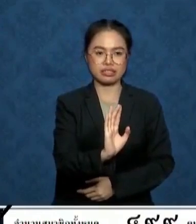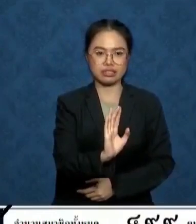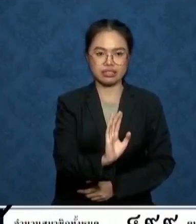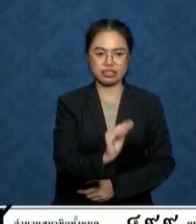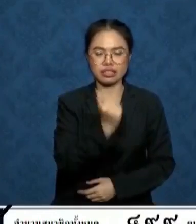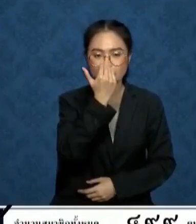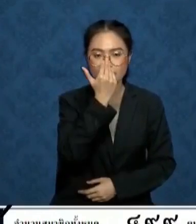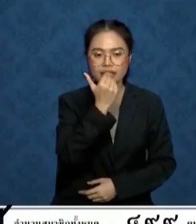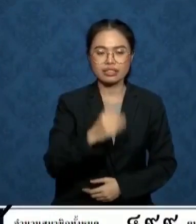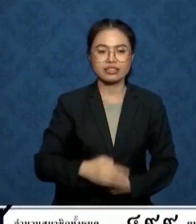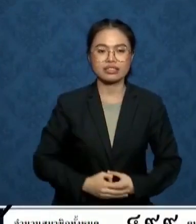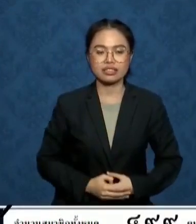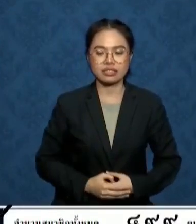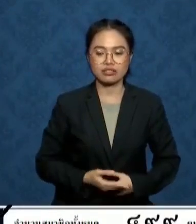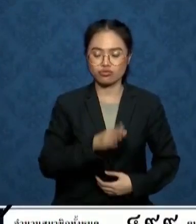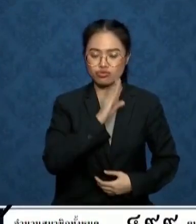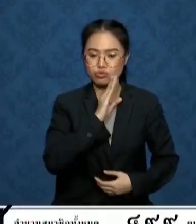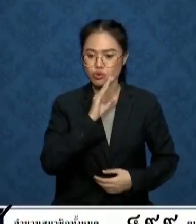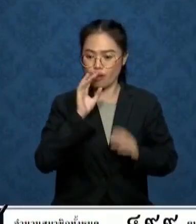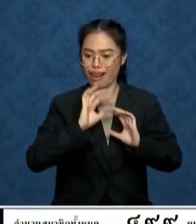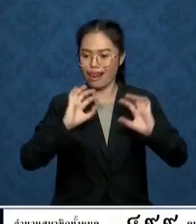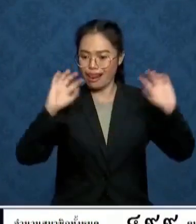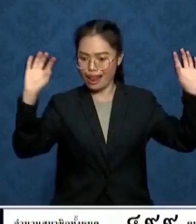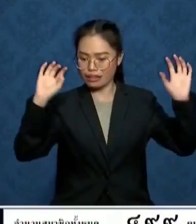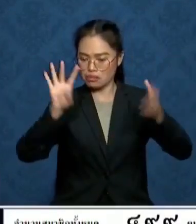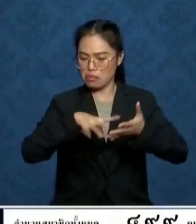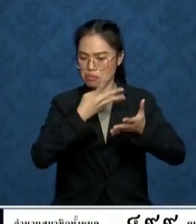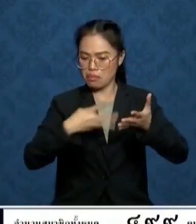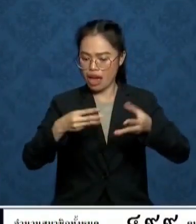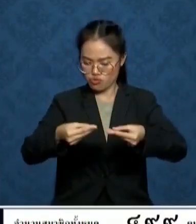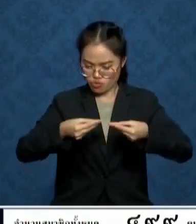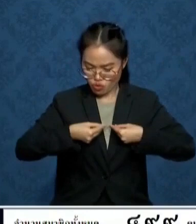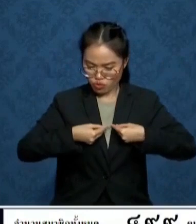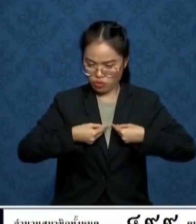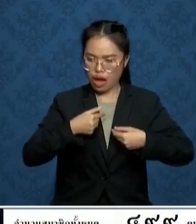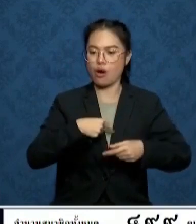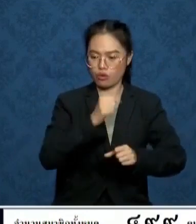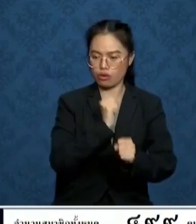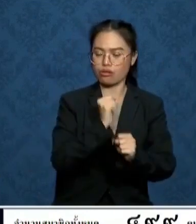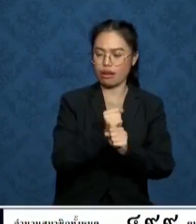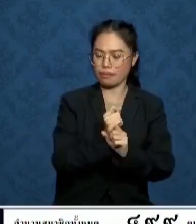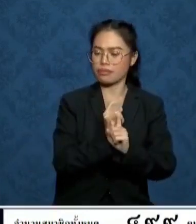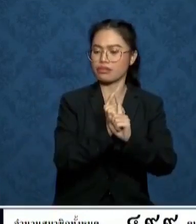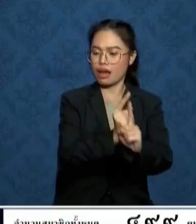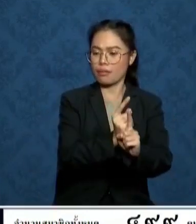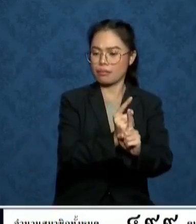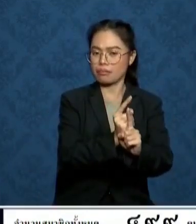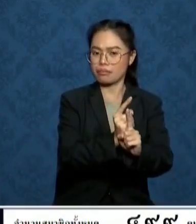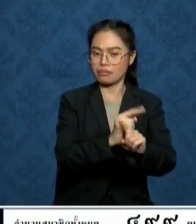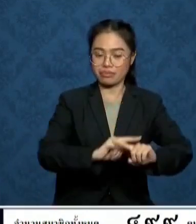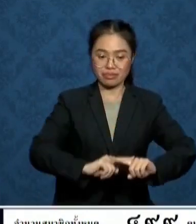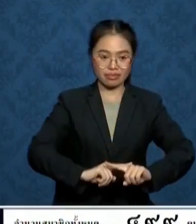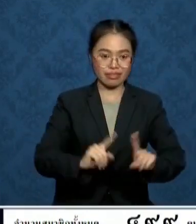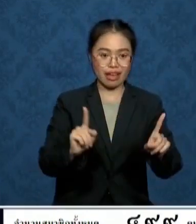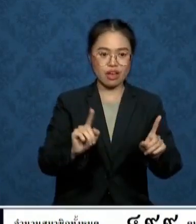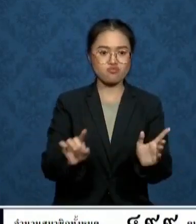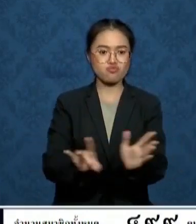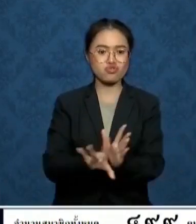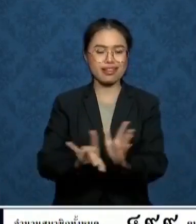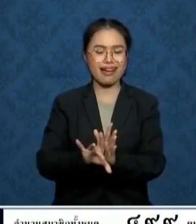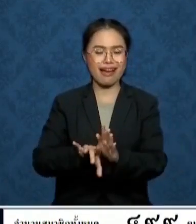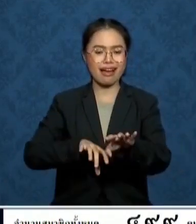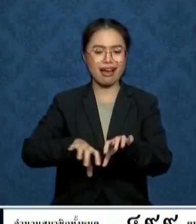เพราะเวลารัฐบาลสั่งเขาก็เขียนมาให้ละครับแต่สุดท้ายการที่จะ